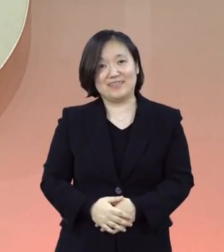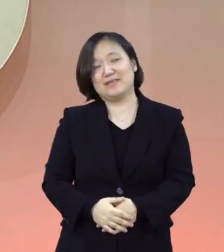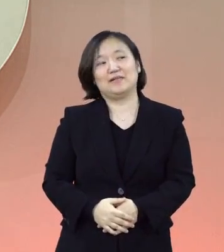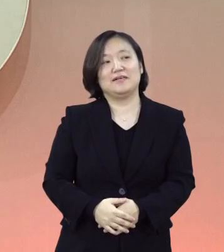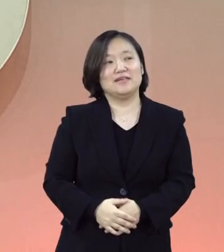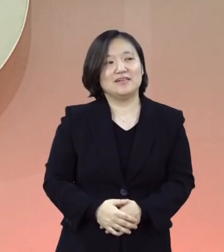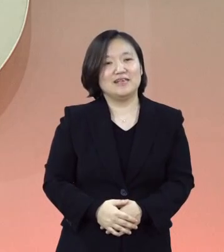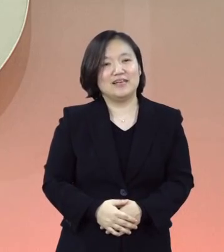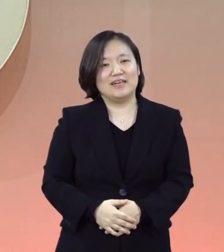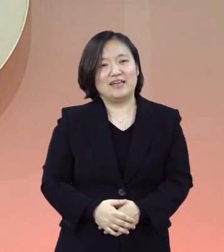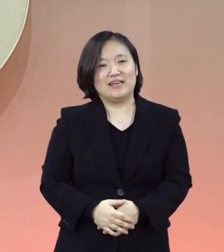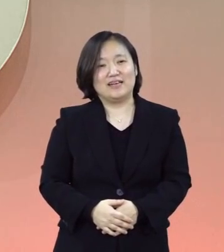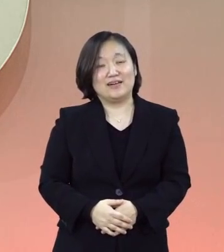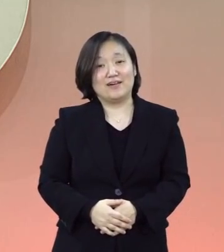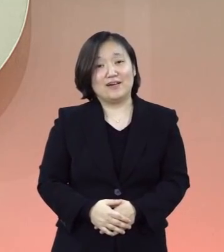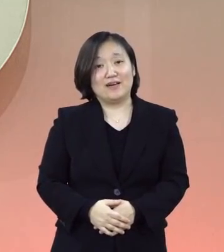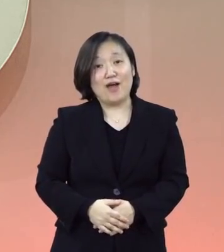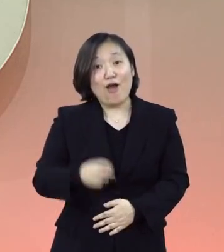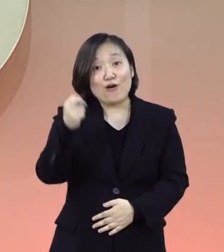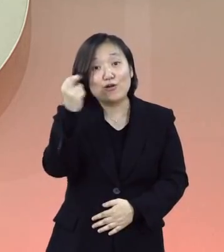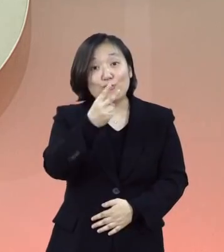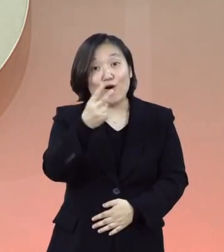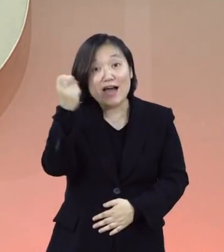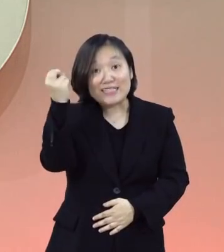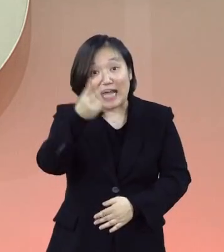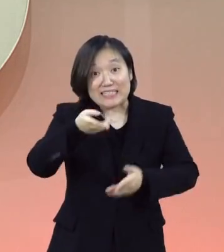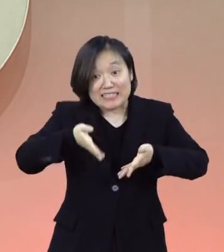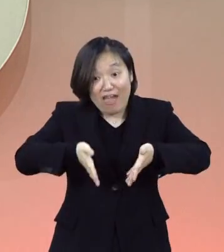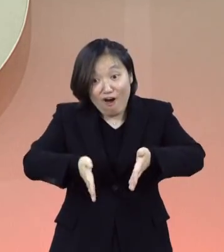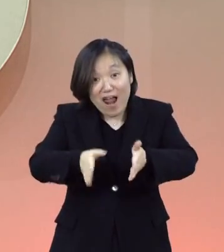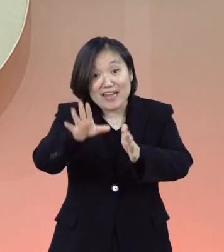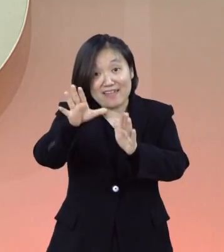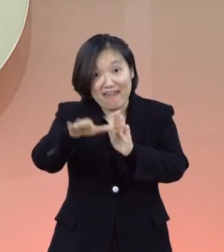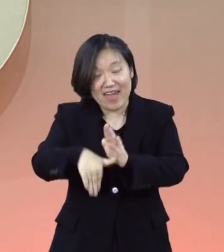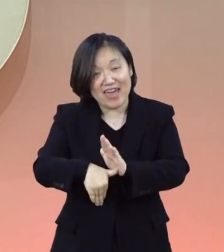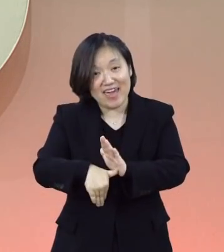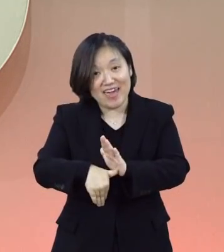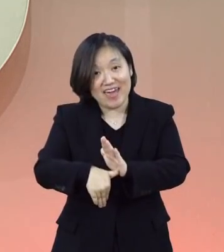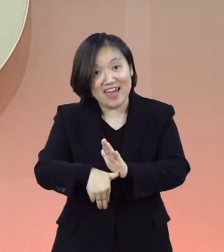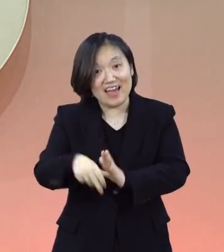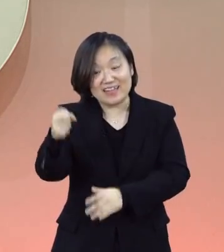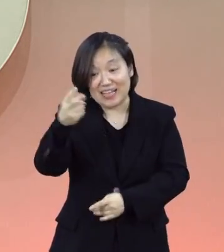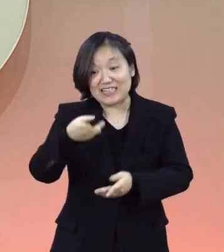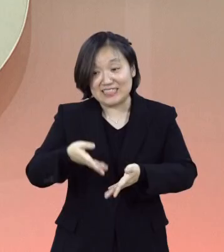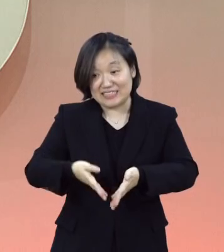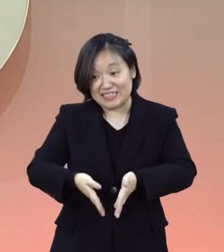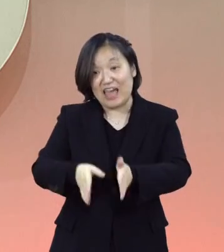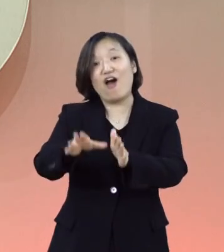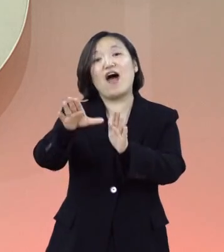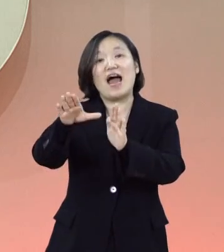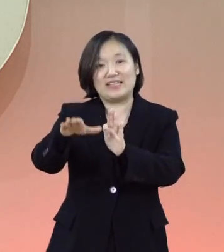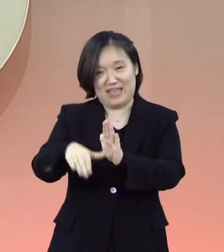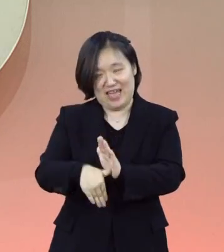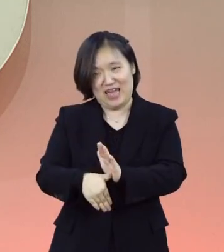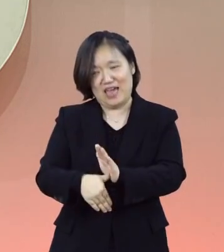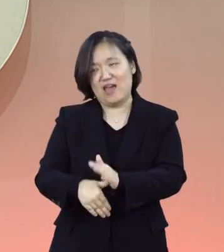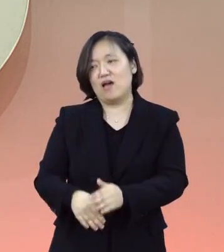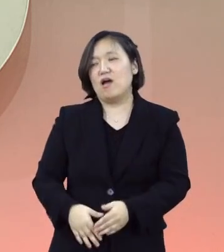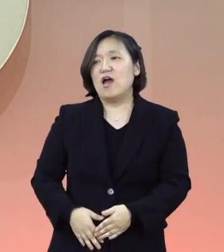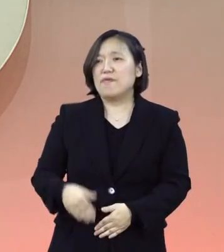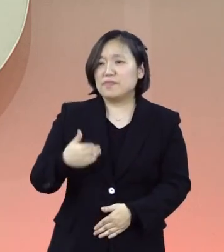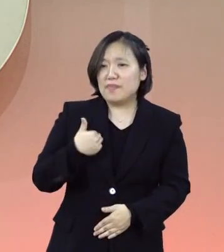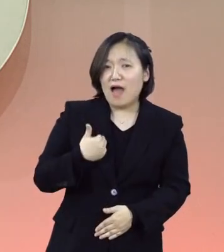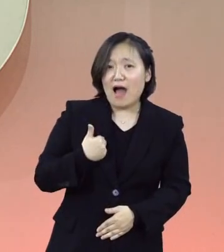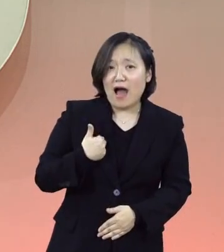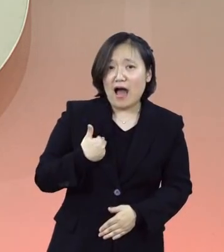그리고 아니나 다를까 다음 생에 그 지나가는 탁발하는 탁발승에게 자기가